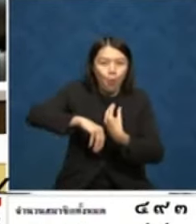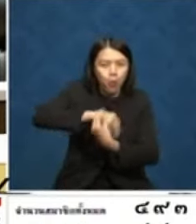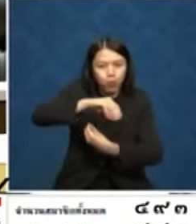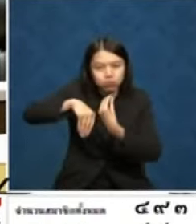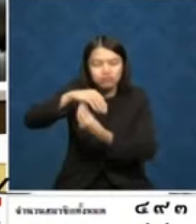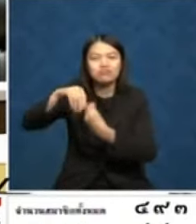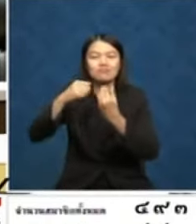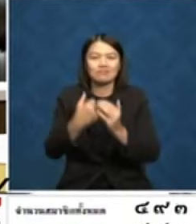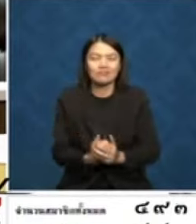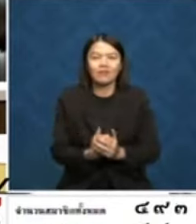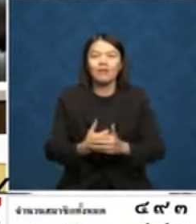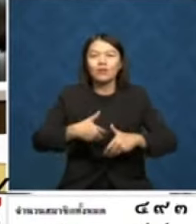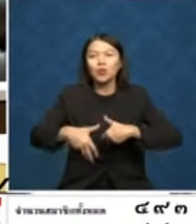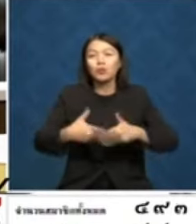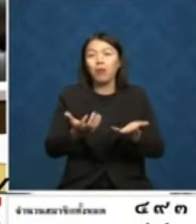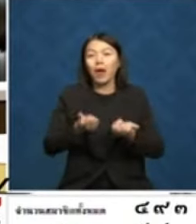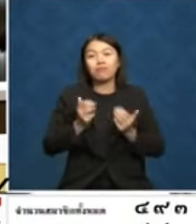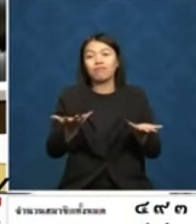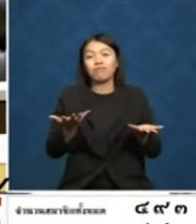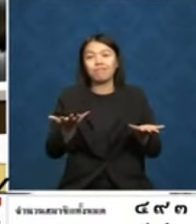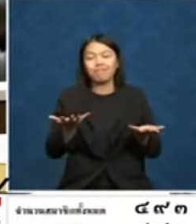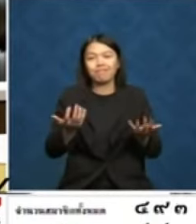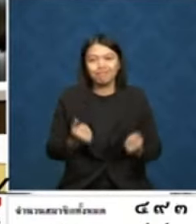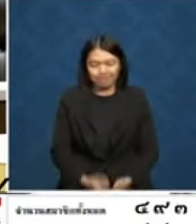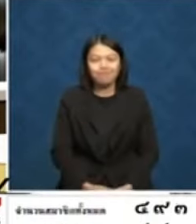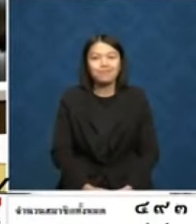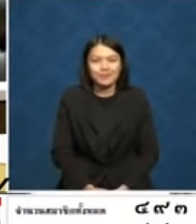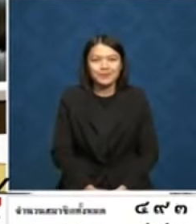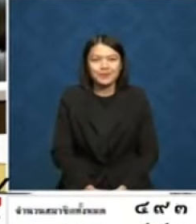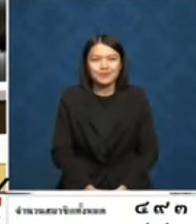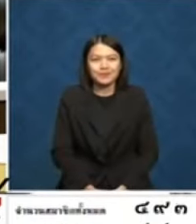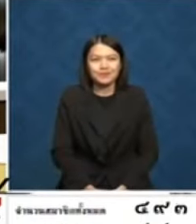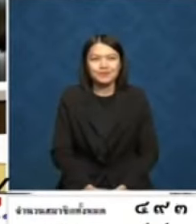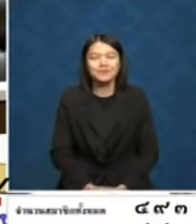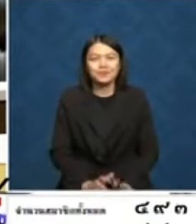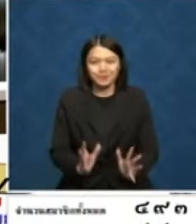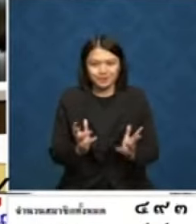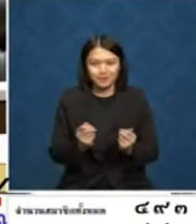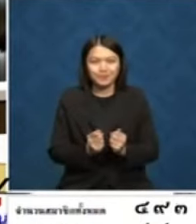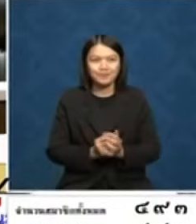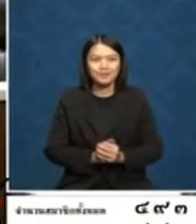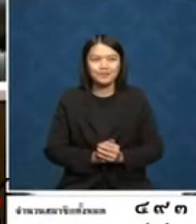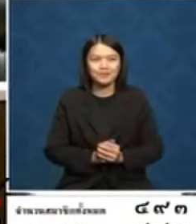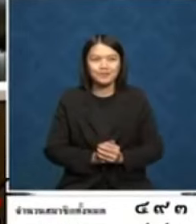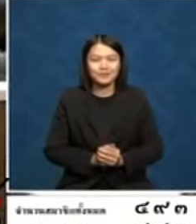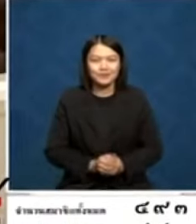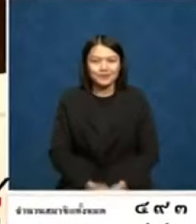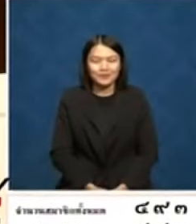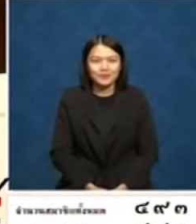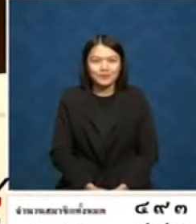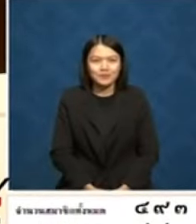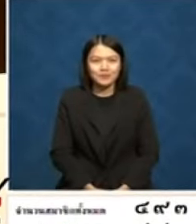ได้อ่ะส่วนมันจะบวกหรือมันจะลบแล้วแต่ประชาชนถูกมั้ยค่ะอ